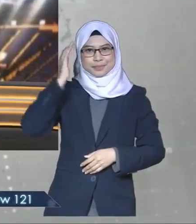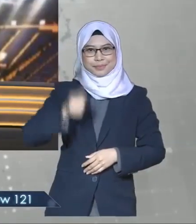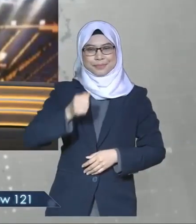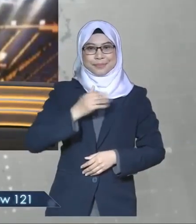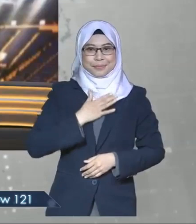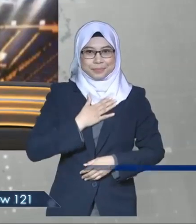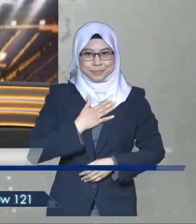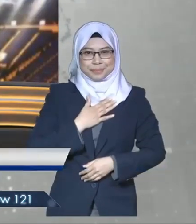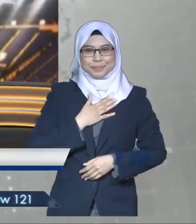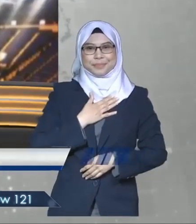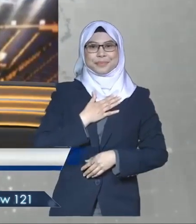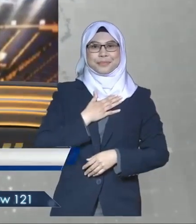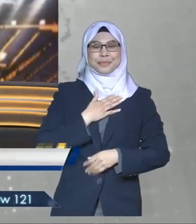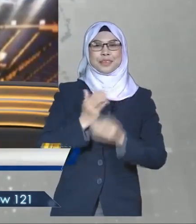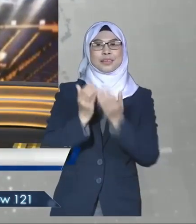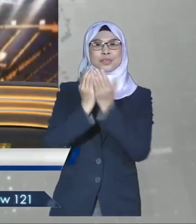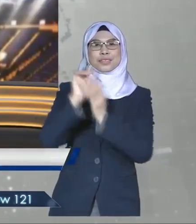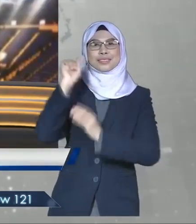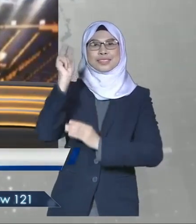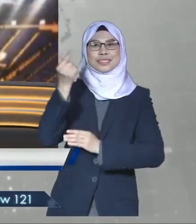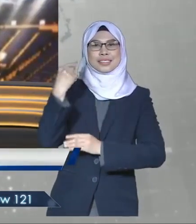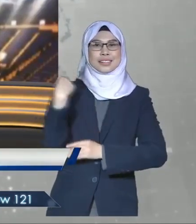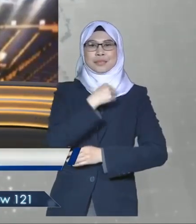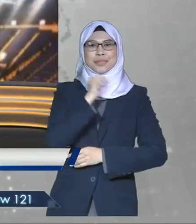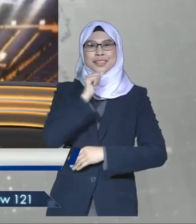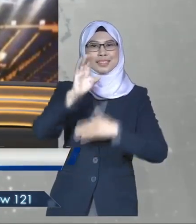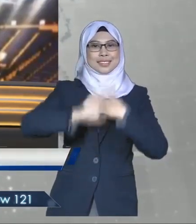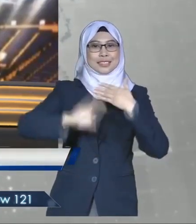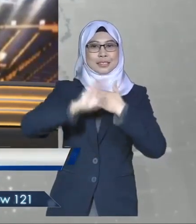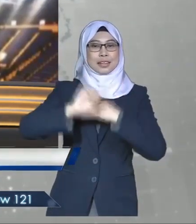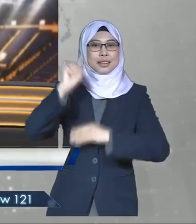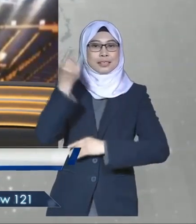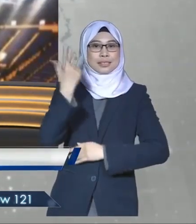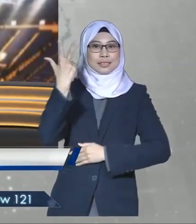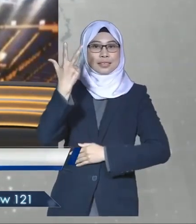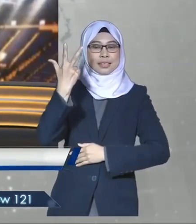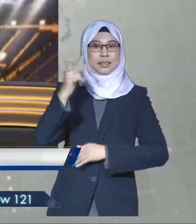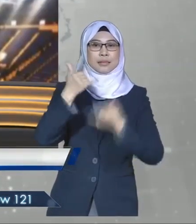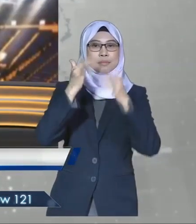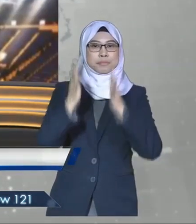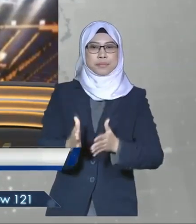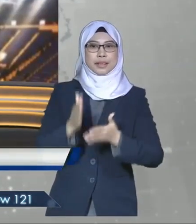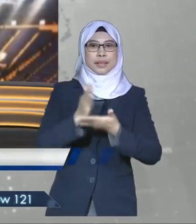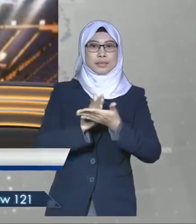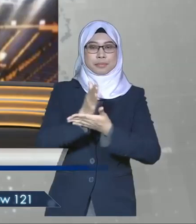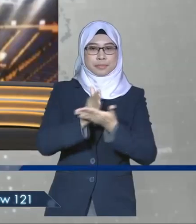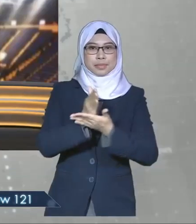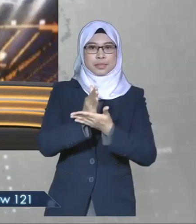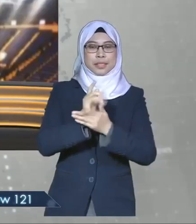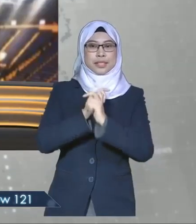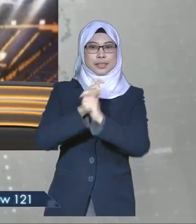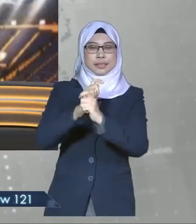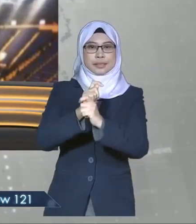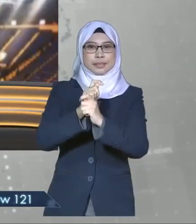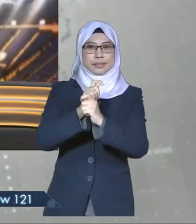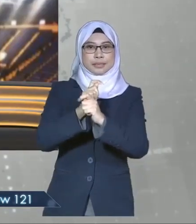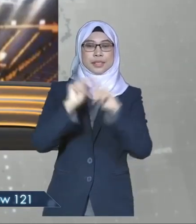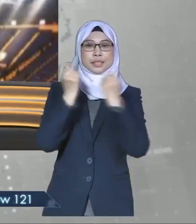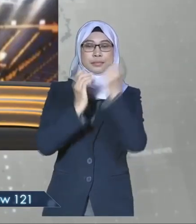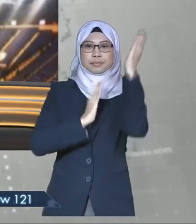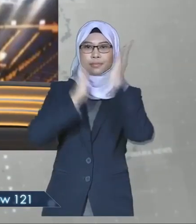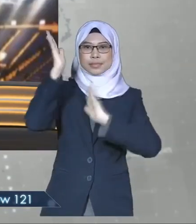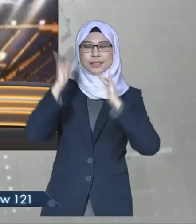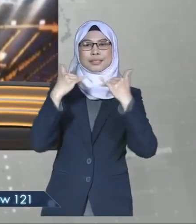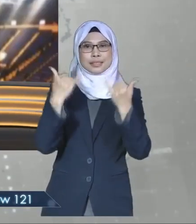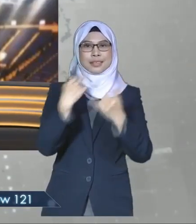Assalamualaikum dan salam hormat. Doakan saja kami tidak cedera berbekalkan hanya 3 pemain pertahanan tengah skuad Harimau Malaya. Kini